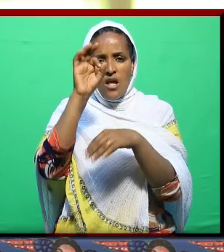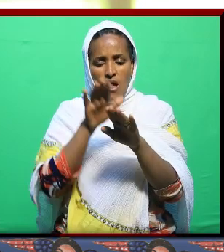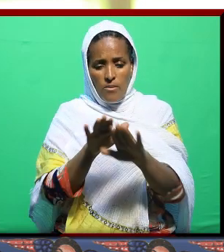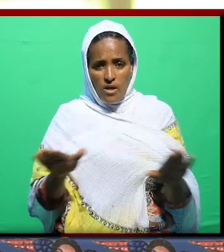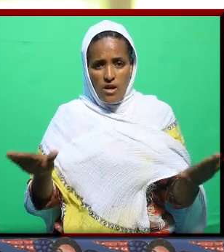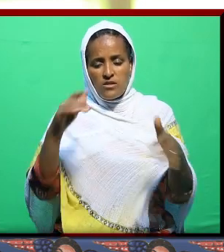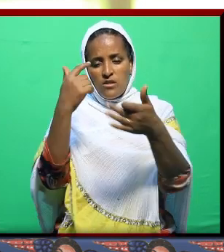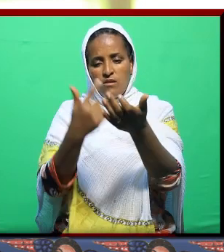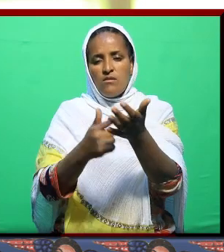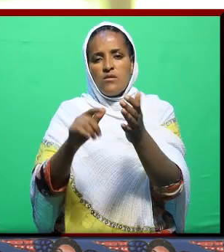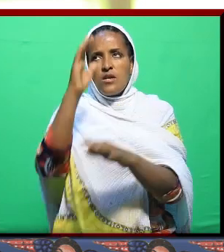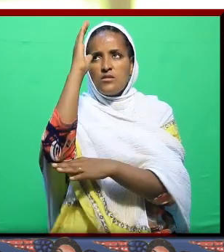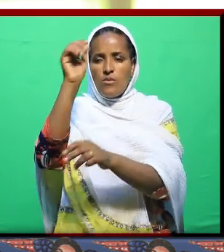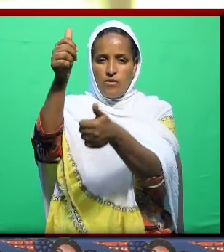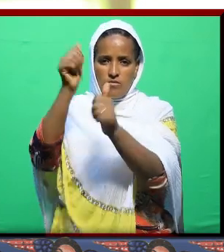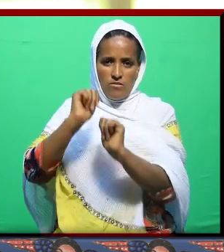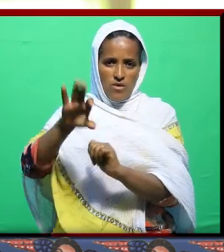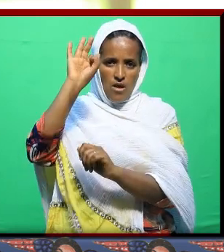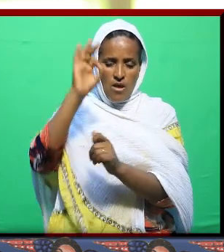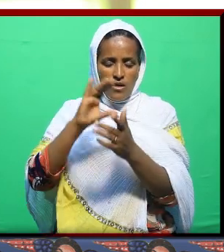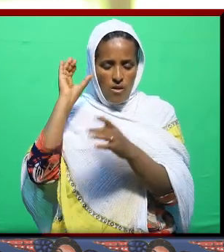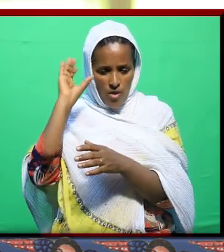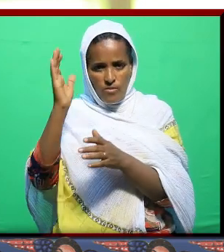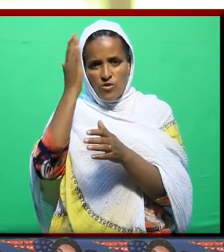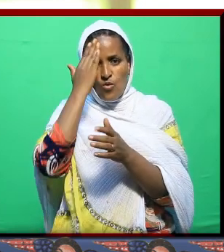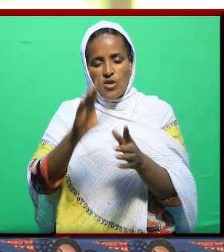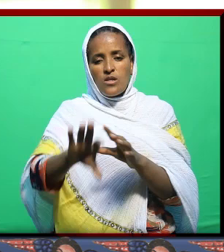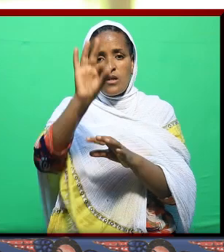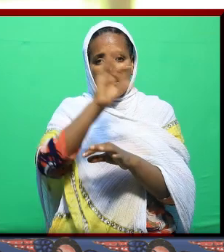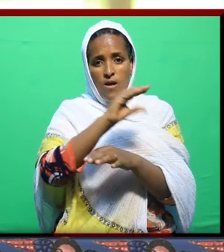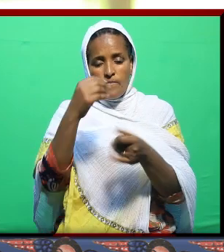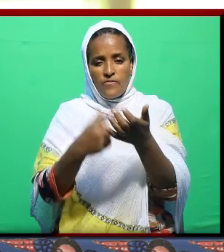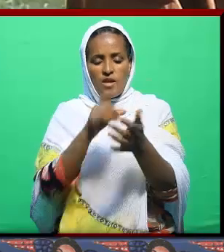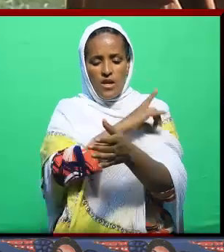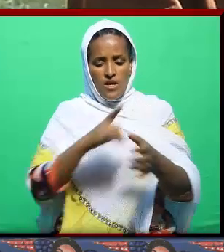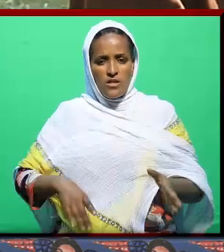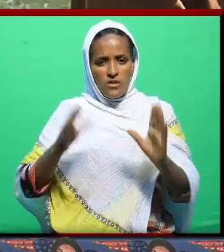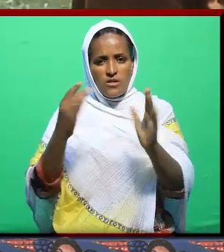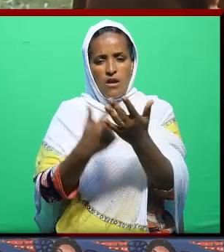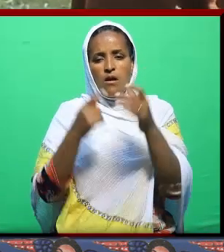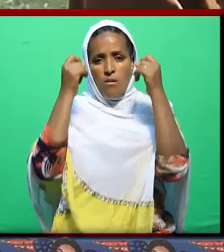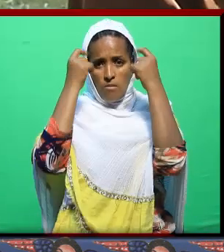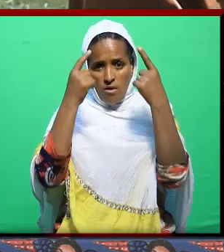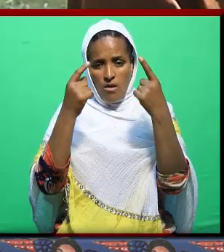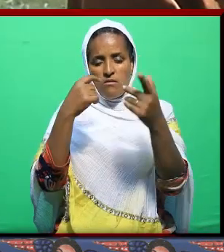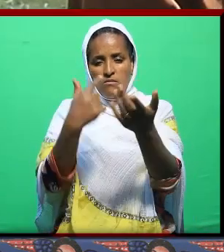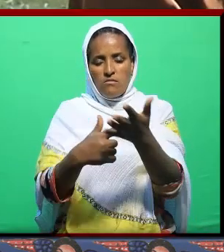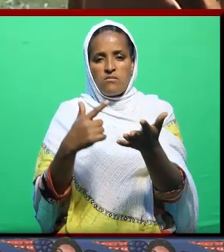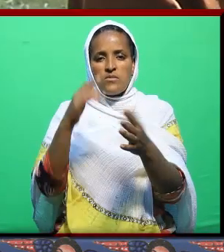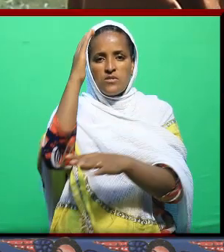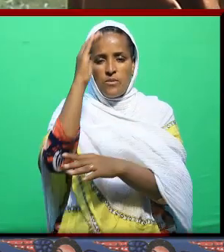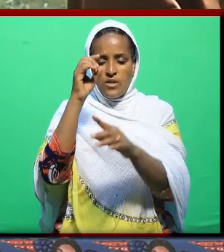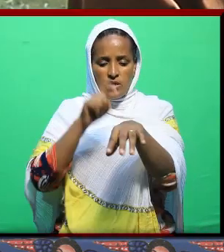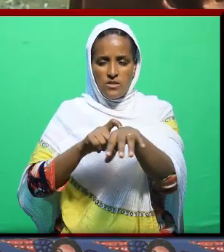ይገኛል? እንደዚህ አይነት መልኩ በማንም ከማን ይገኛል? ከእግዚአብሔር ይገኛል። ከማድመጥ ከዕውቀት ይገኛልና ምእመናን ይሄንን በመረዳት ይሄንን